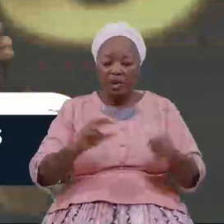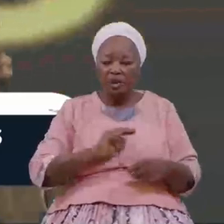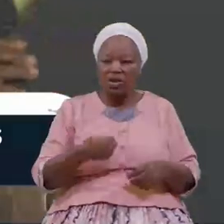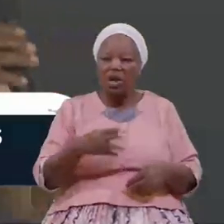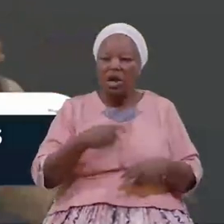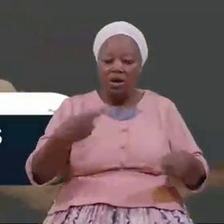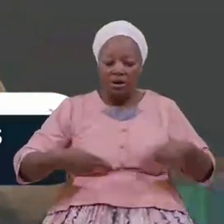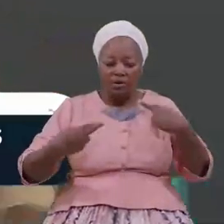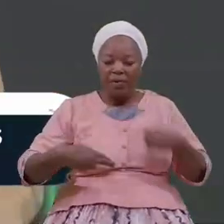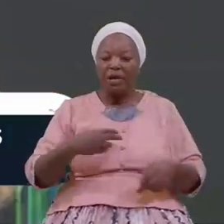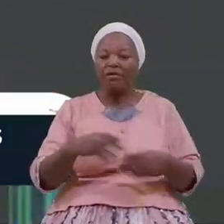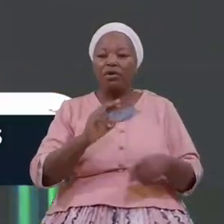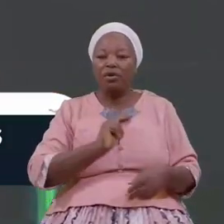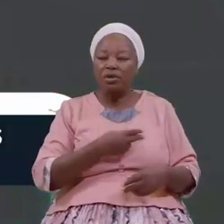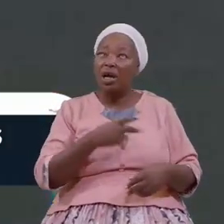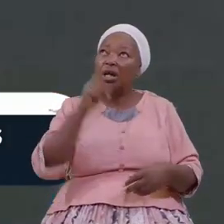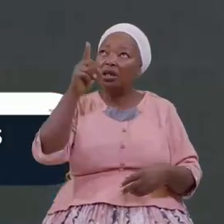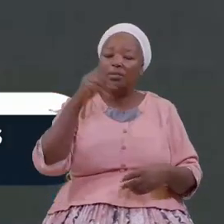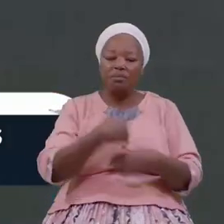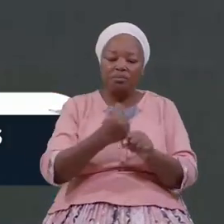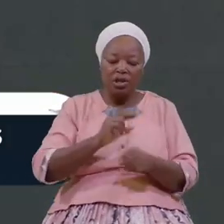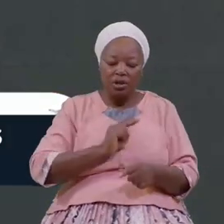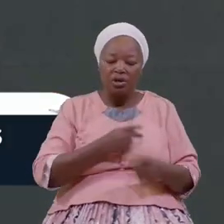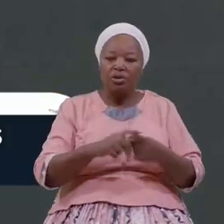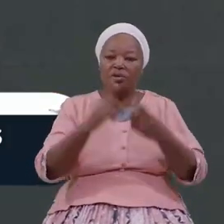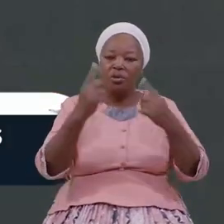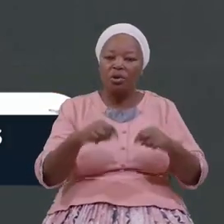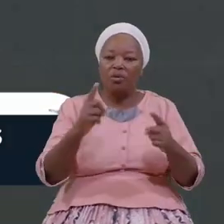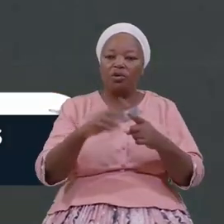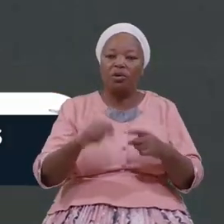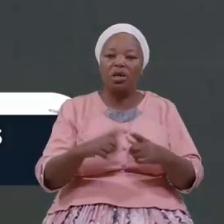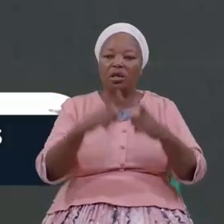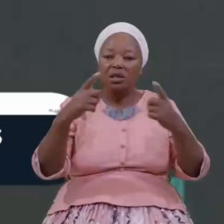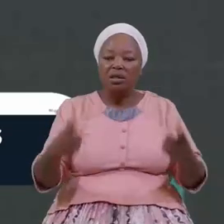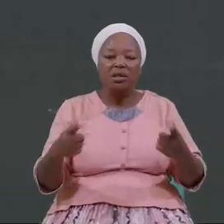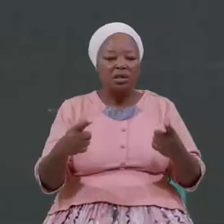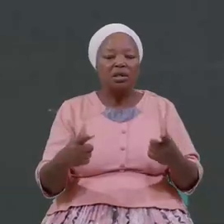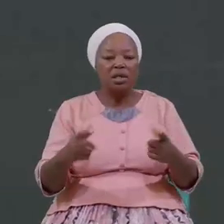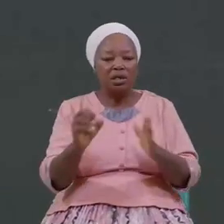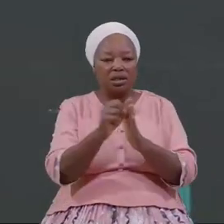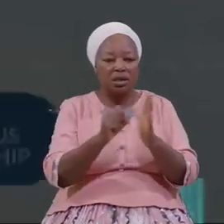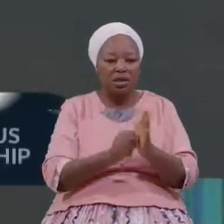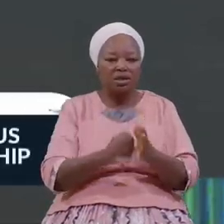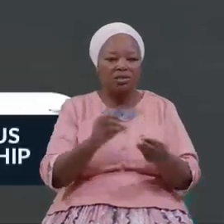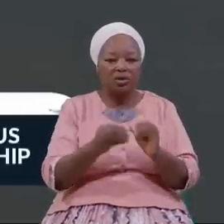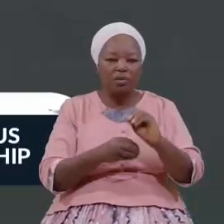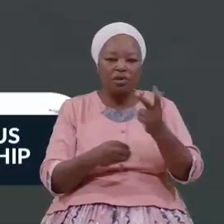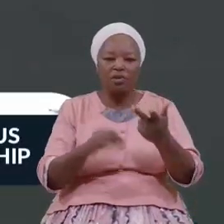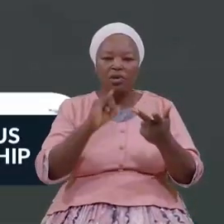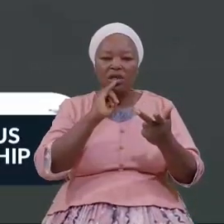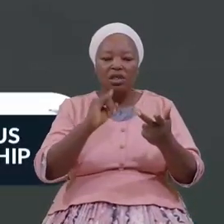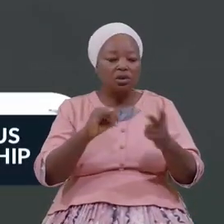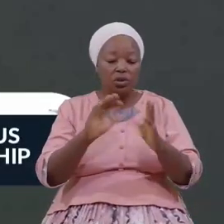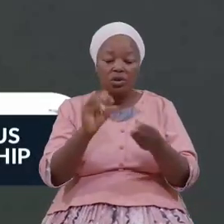vie, parce qu'il nous vivifie, il nous fait amener à un état surnaturel.